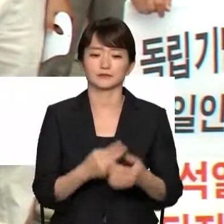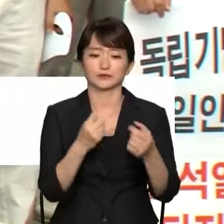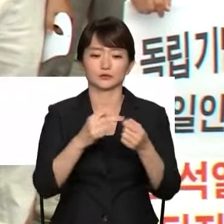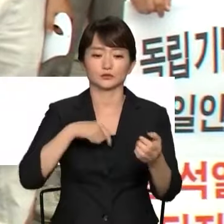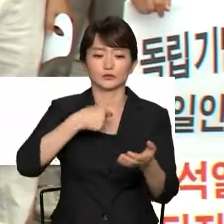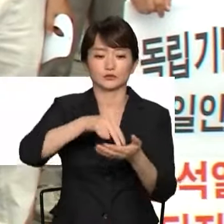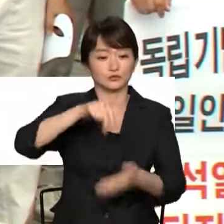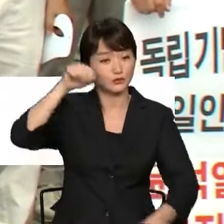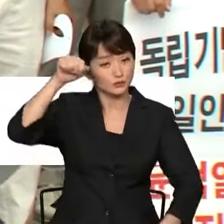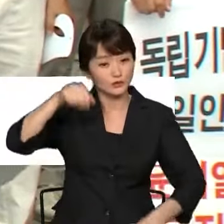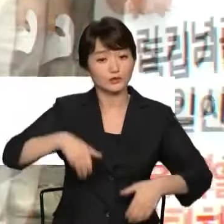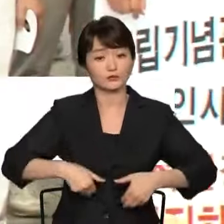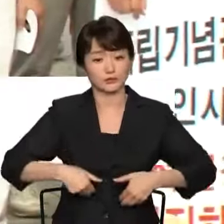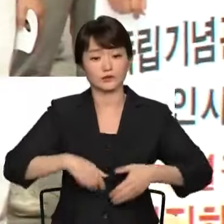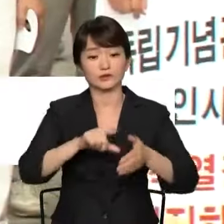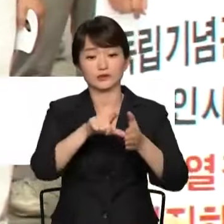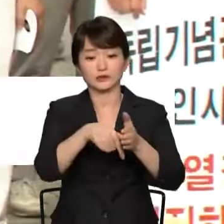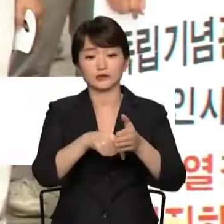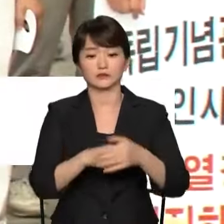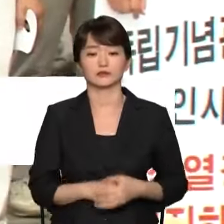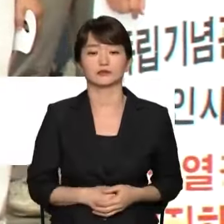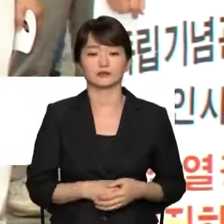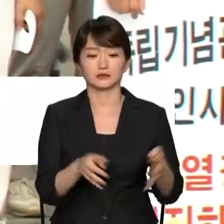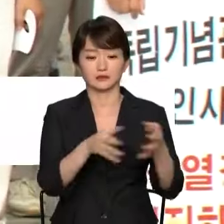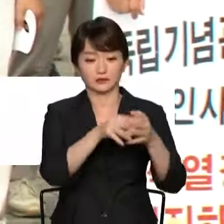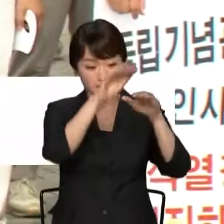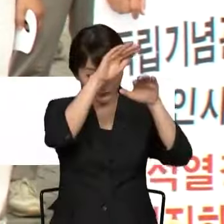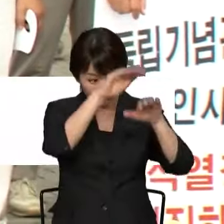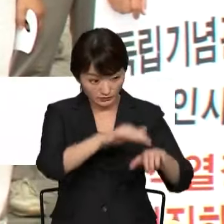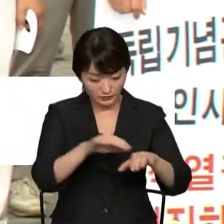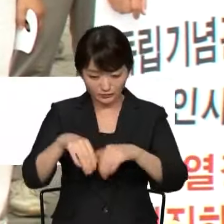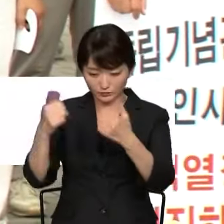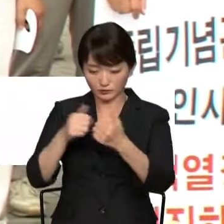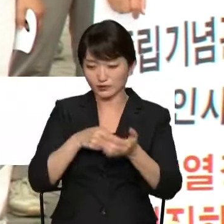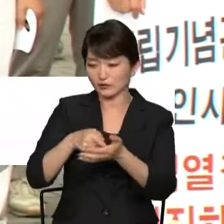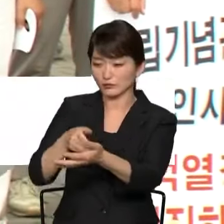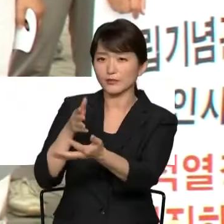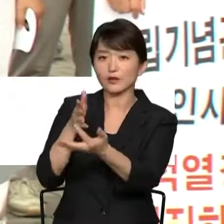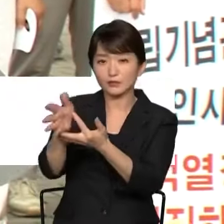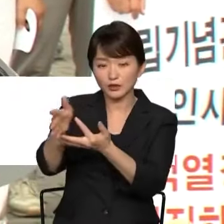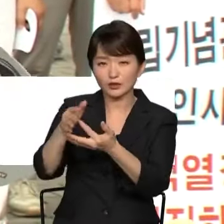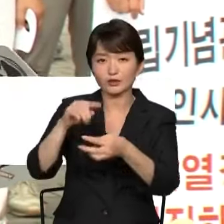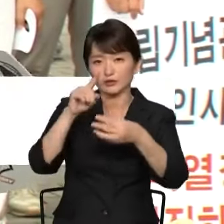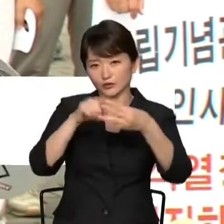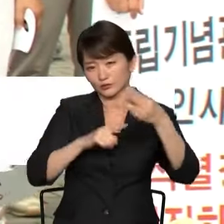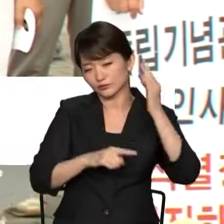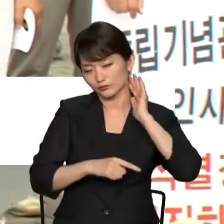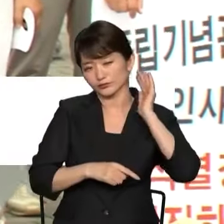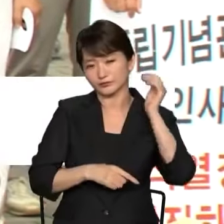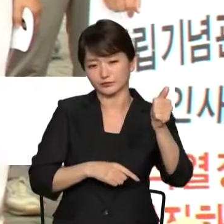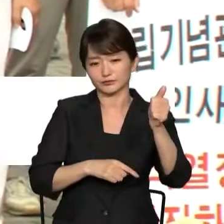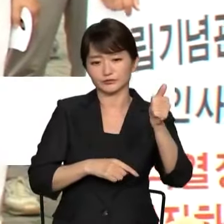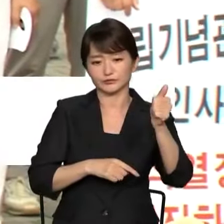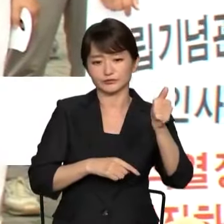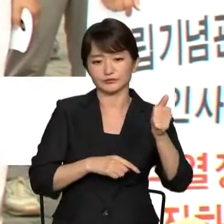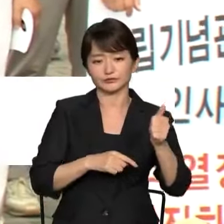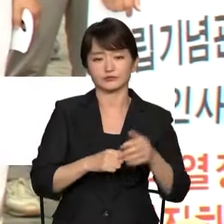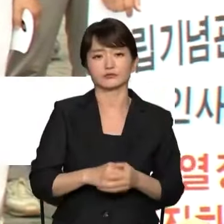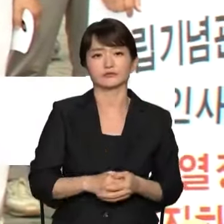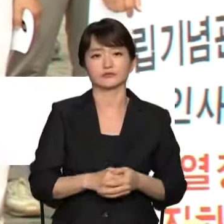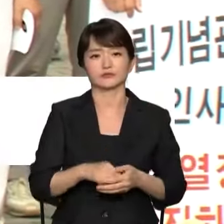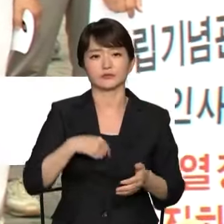필요한 때 아니겠습니까 여러분 결의안을 통과시켰는데 윤 대통령이이 인사를